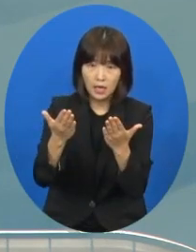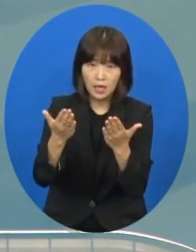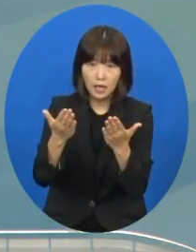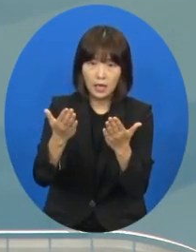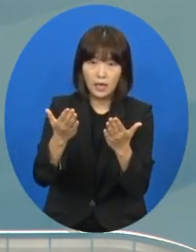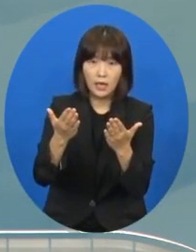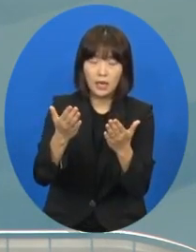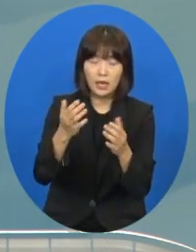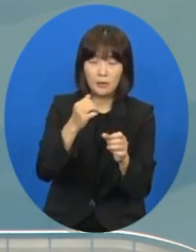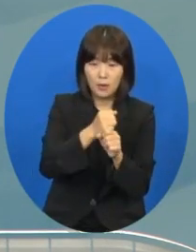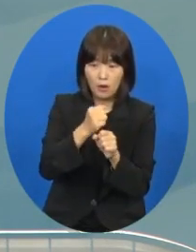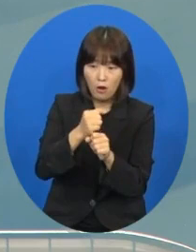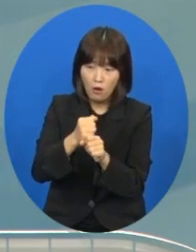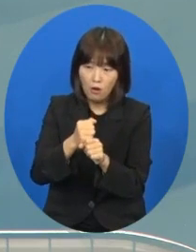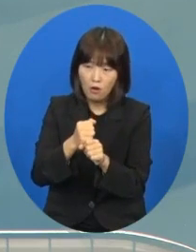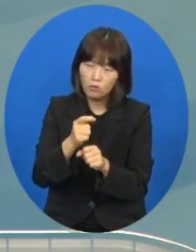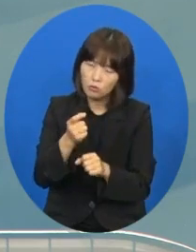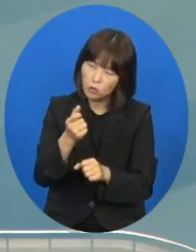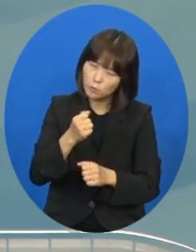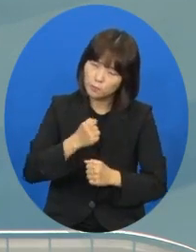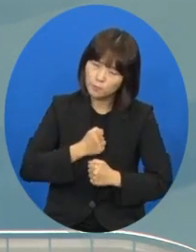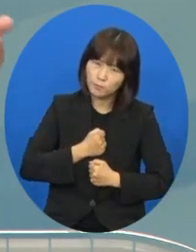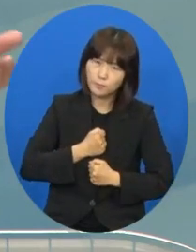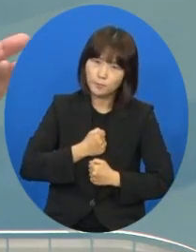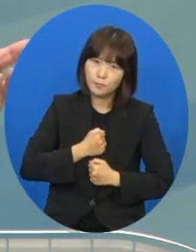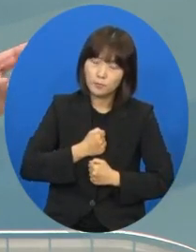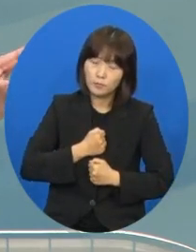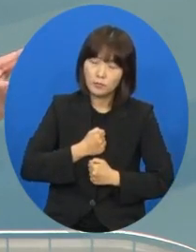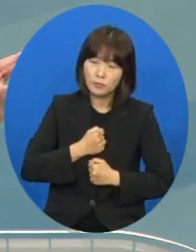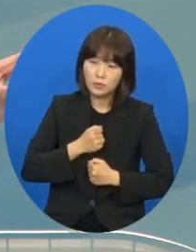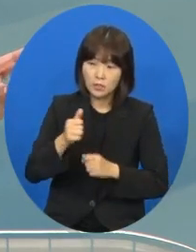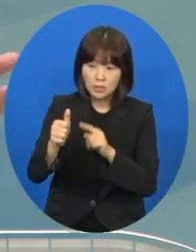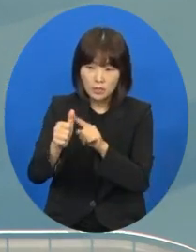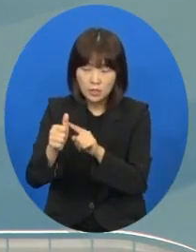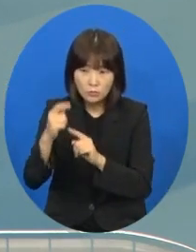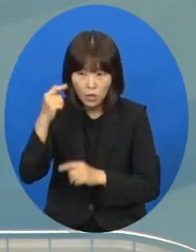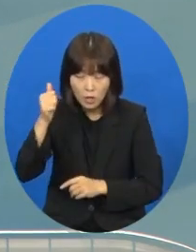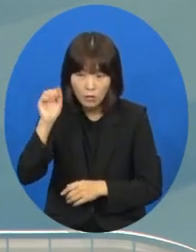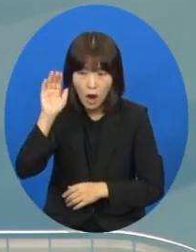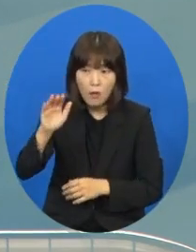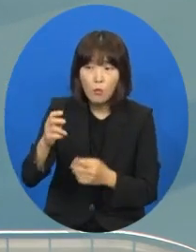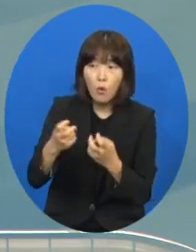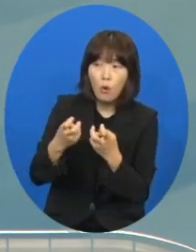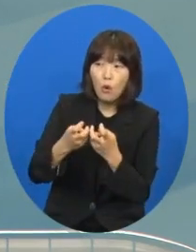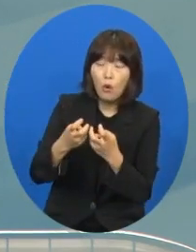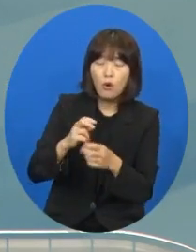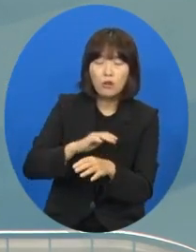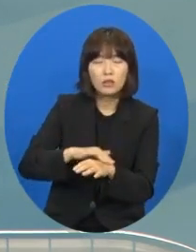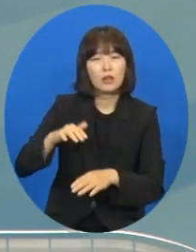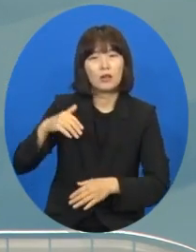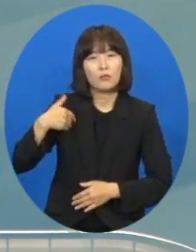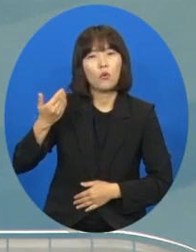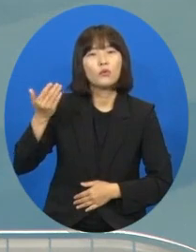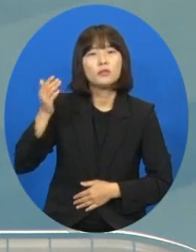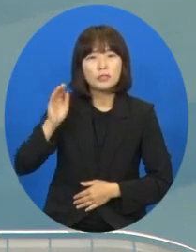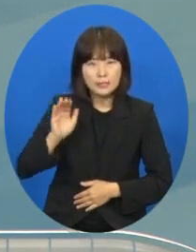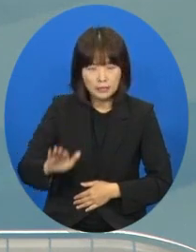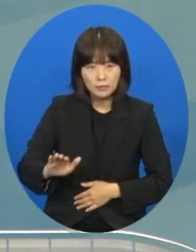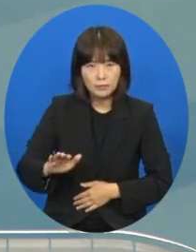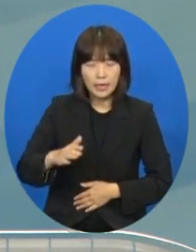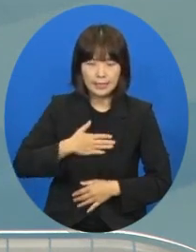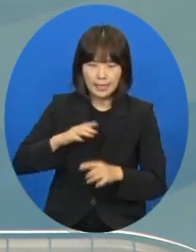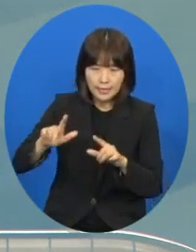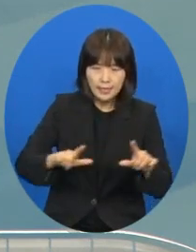좀 조심스럽기는 하더라고요. 그 목사님이 앞으로는 어떻게 될지 누가 알아요. 그렇지만 제가